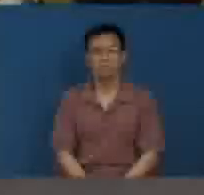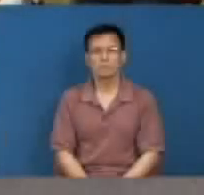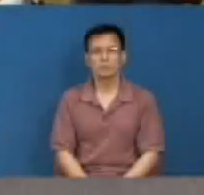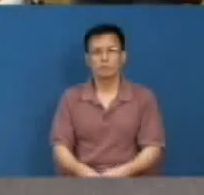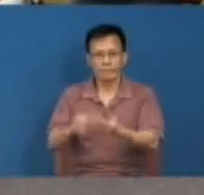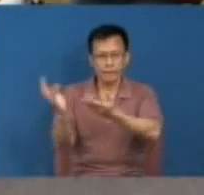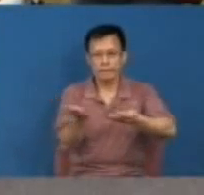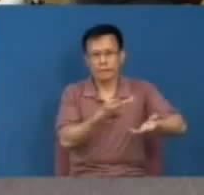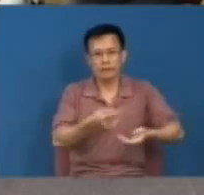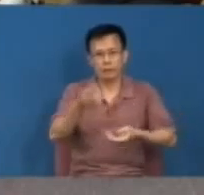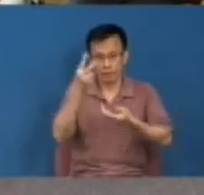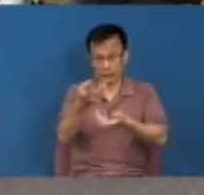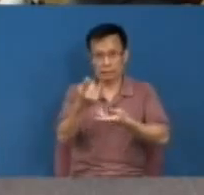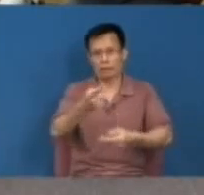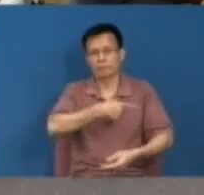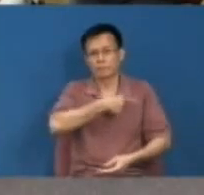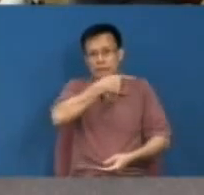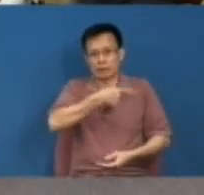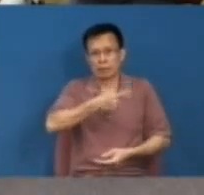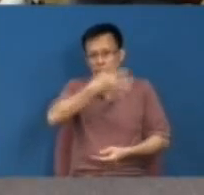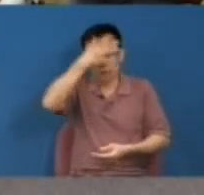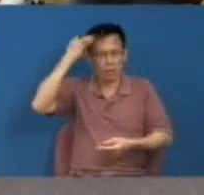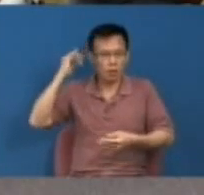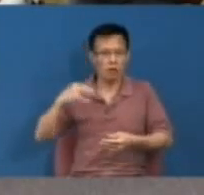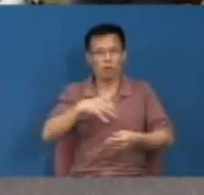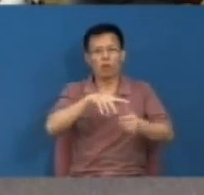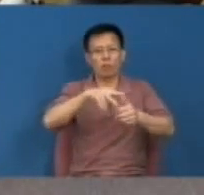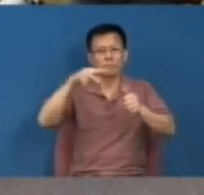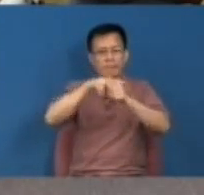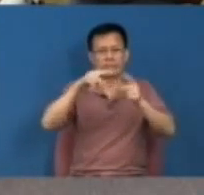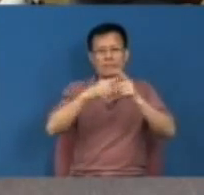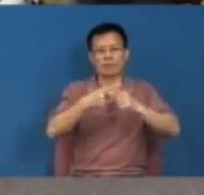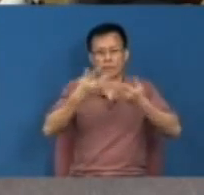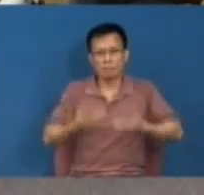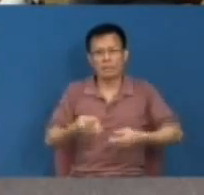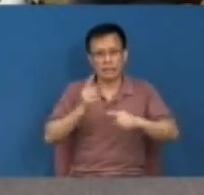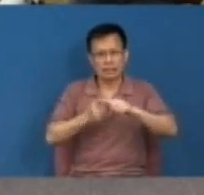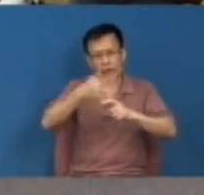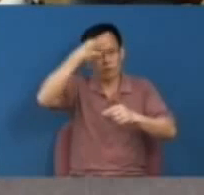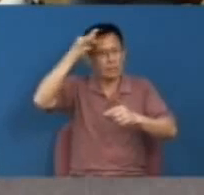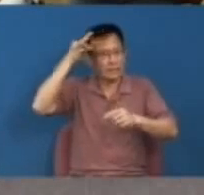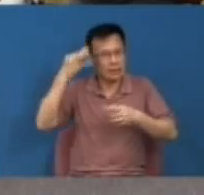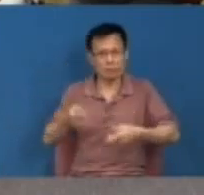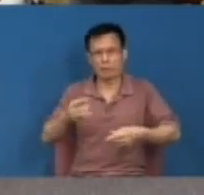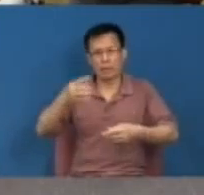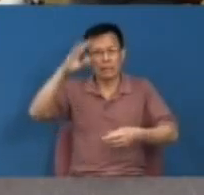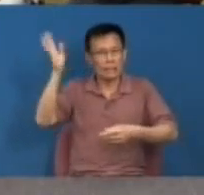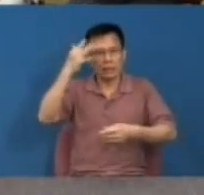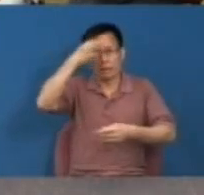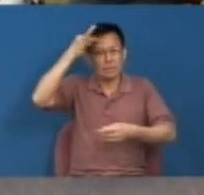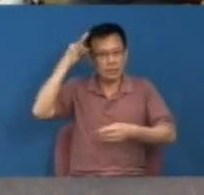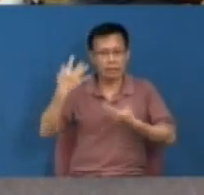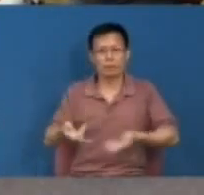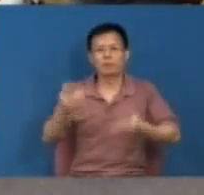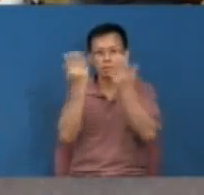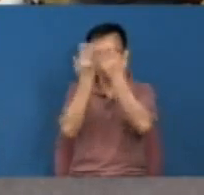欢迎大家收看今个礼拜一的热浪逼人，今天真的很热，不单止我们天气热，我们刚才在我们这个